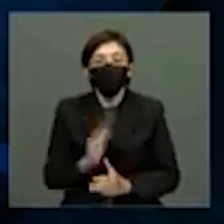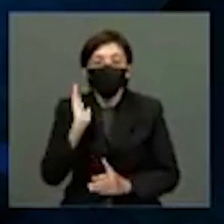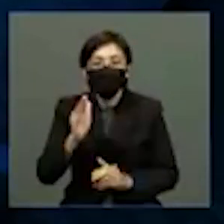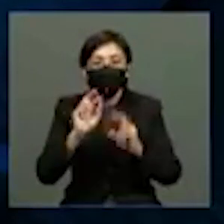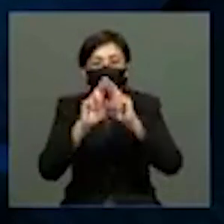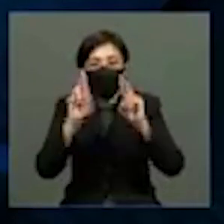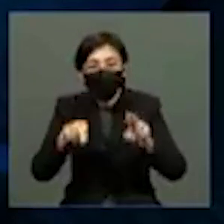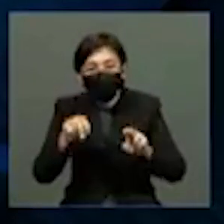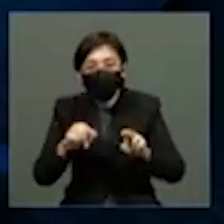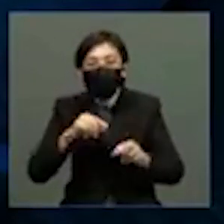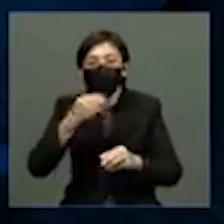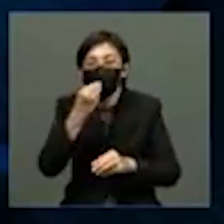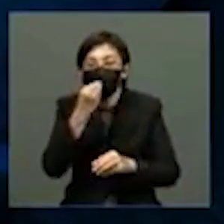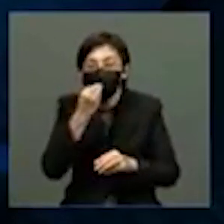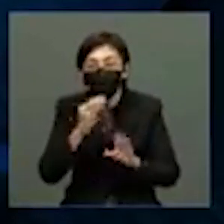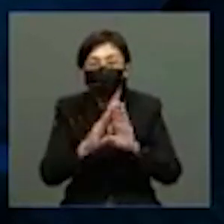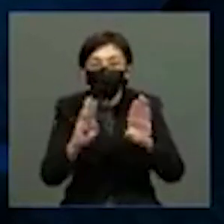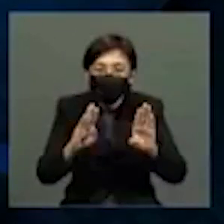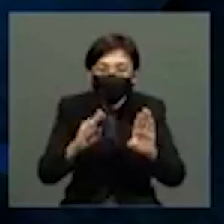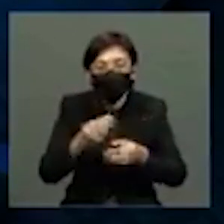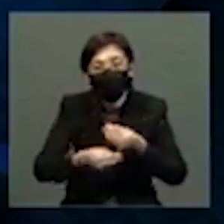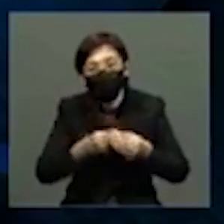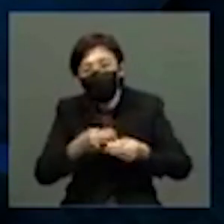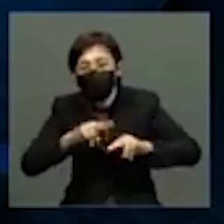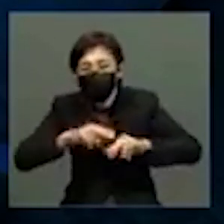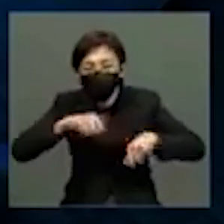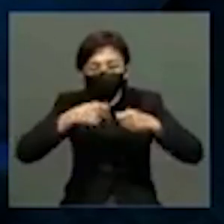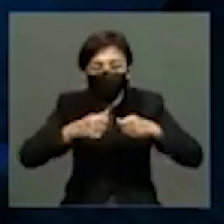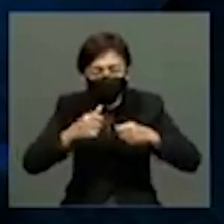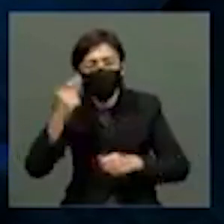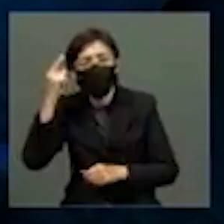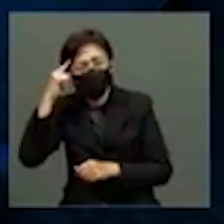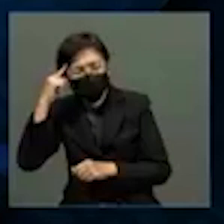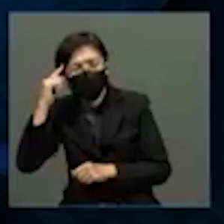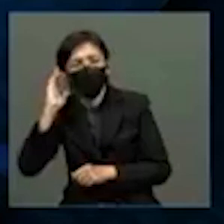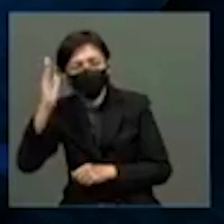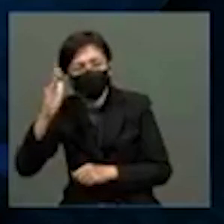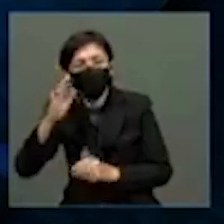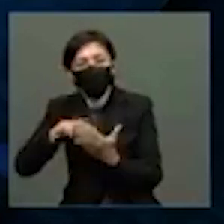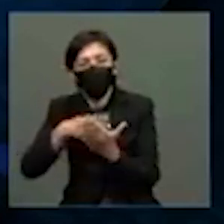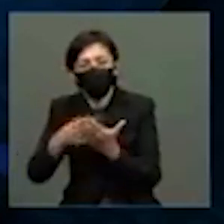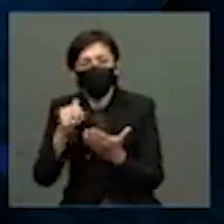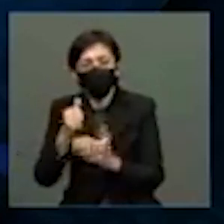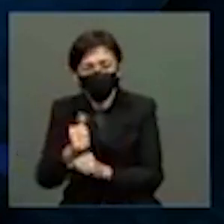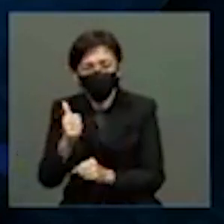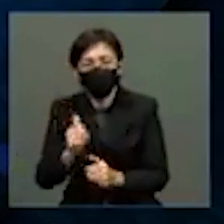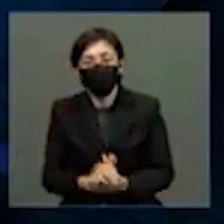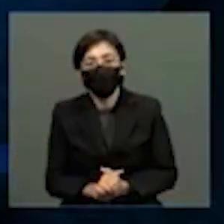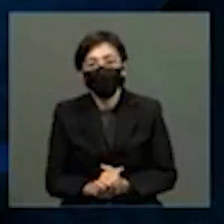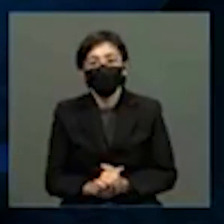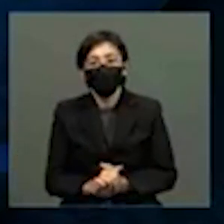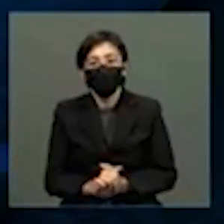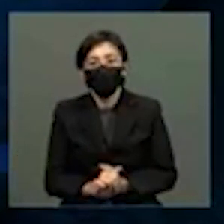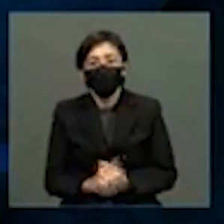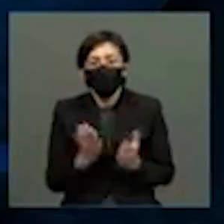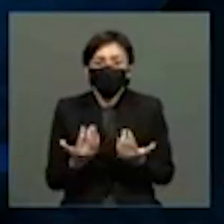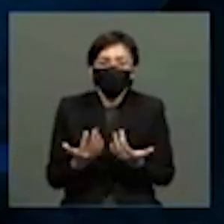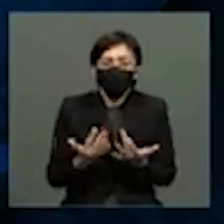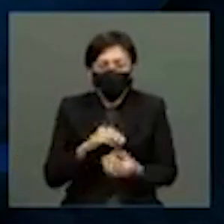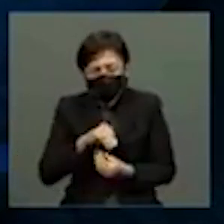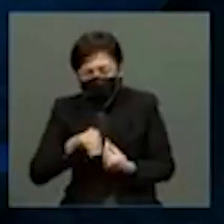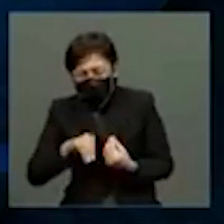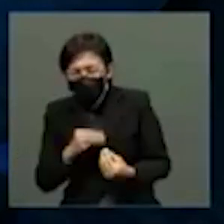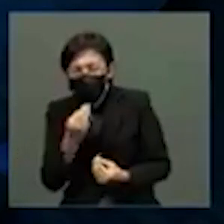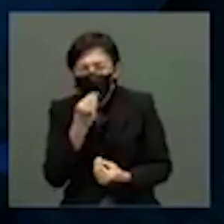นี้เกิดขึ้นและเป็นจริงได้หลายคนต้องรอปากท้องเรื่องของการเปิดกิจการกิจกร